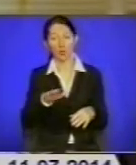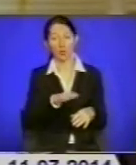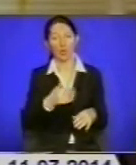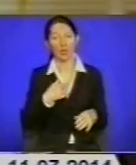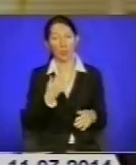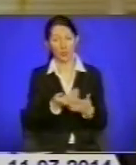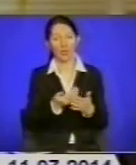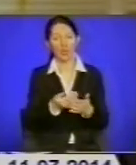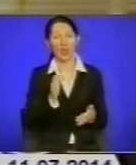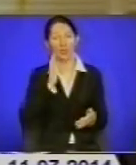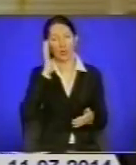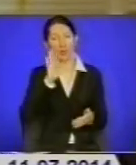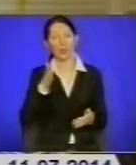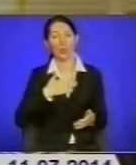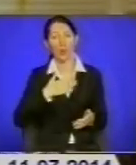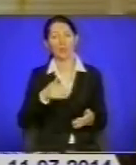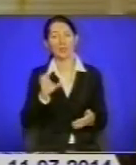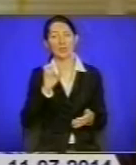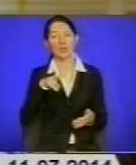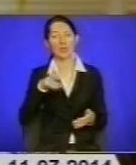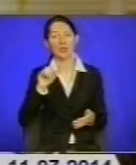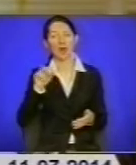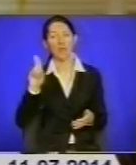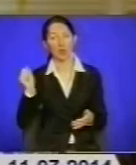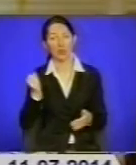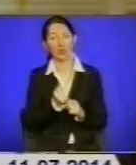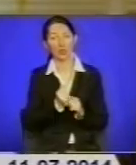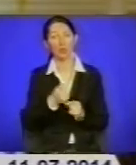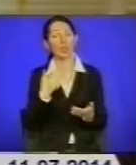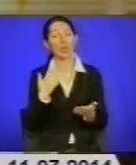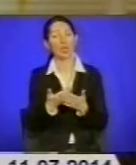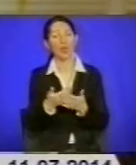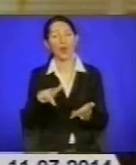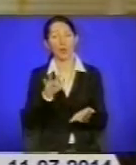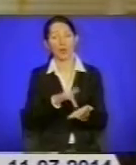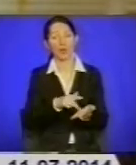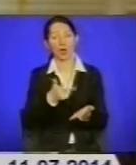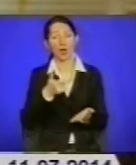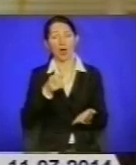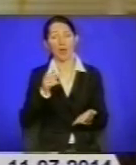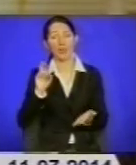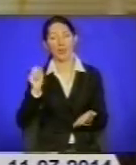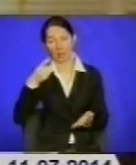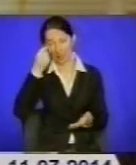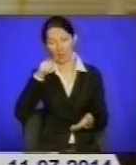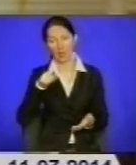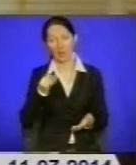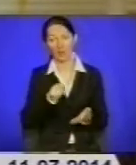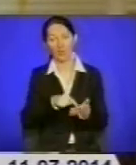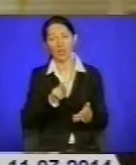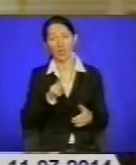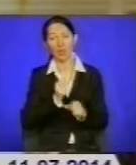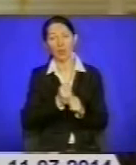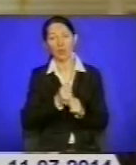мріяв, щоб ми з Слов'янська зробили, ви знаєте, зразкове місто. Геннадій знає позицію, як робиться прозорий